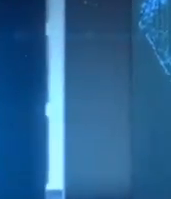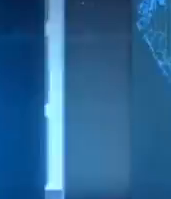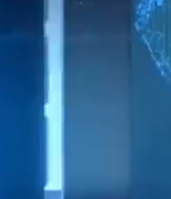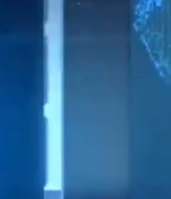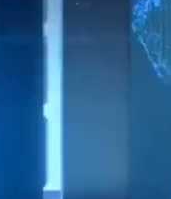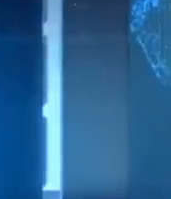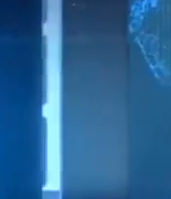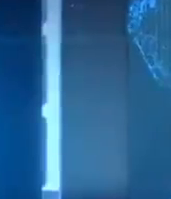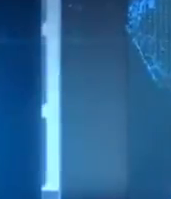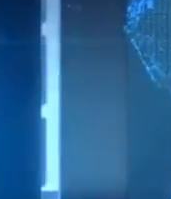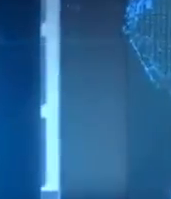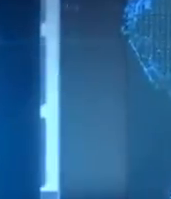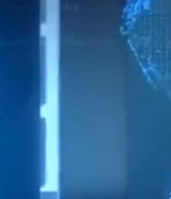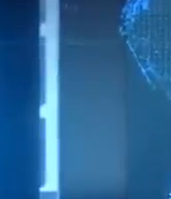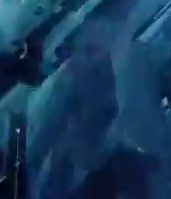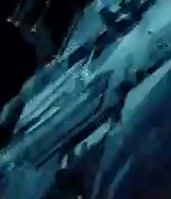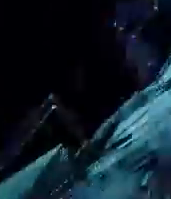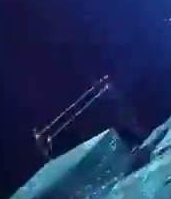ауданынан.